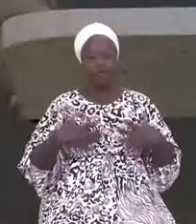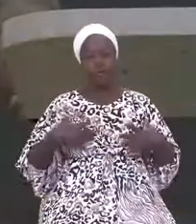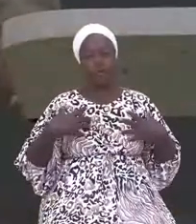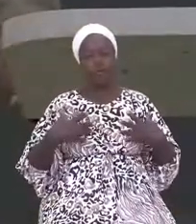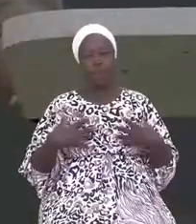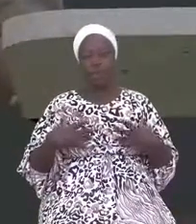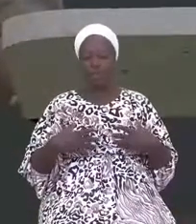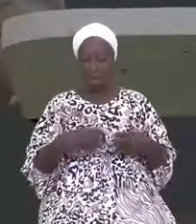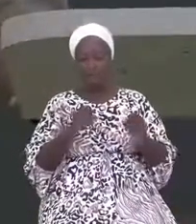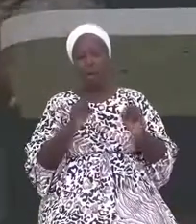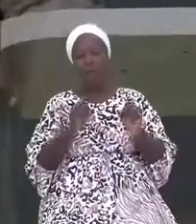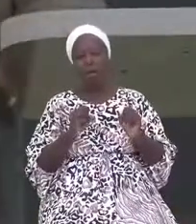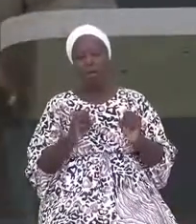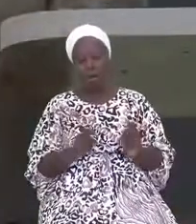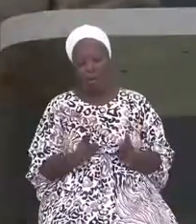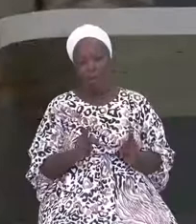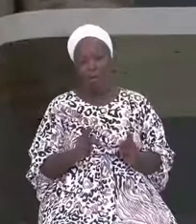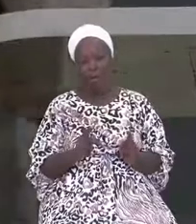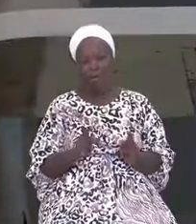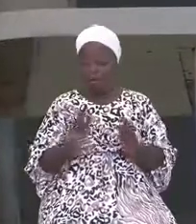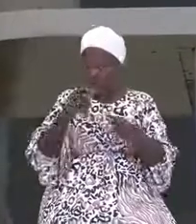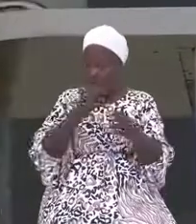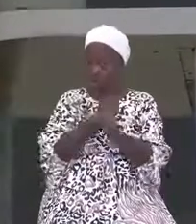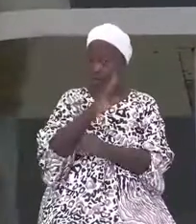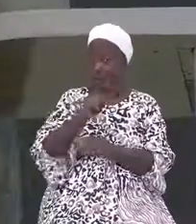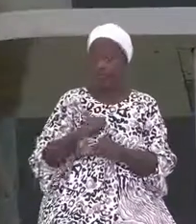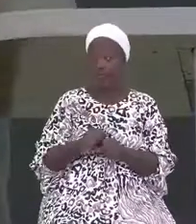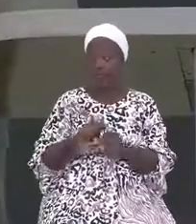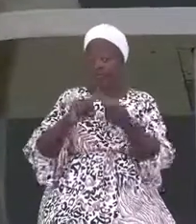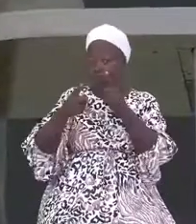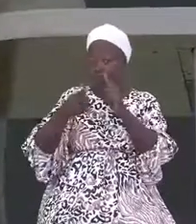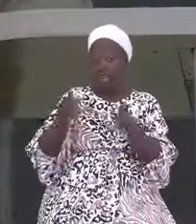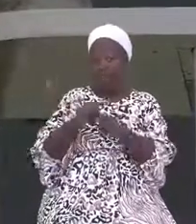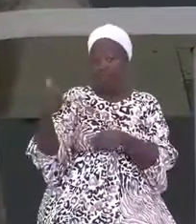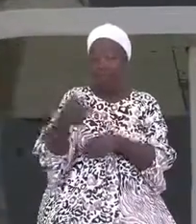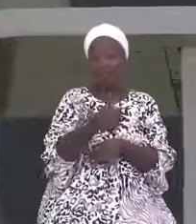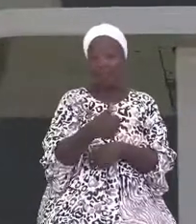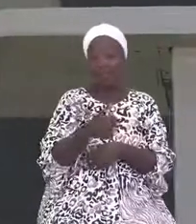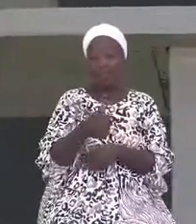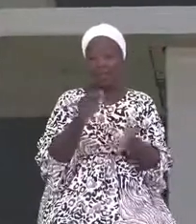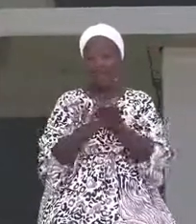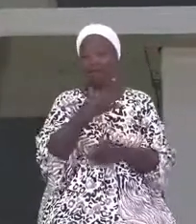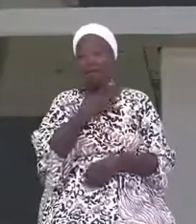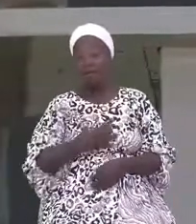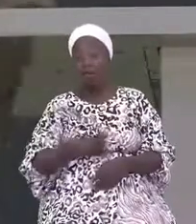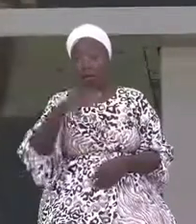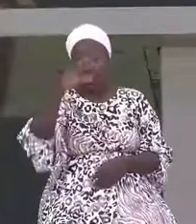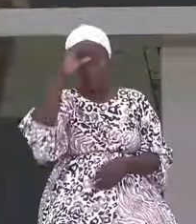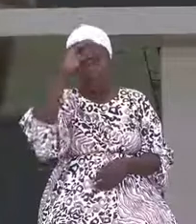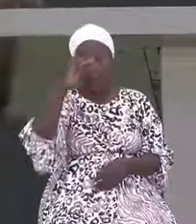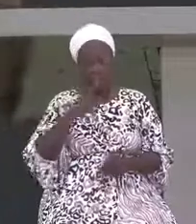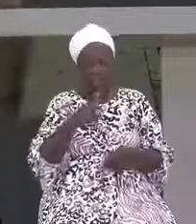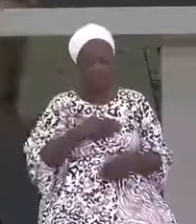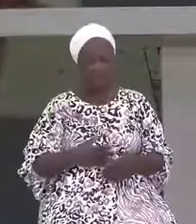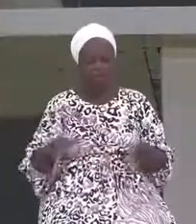Ah. Tu as aimé ton prochain comme toi-même. Cet homme affamé. Et toi, tu